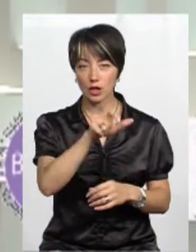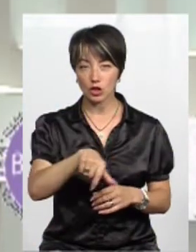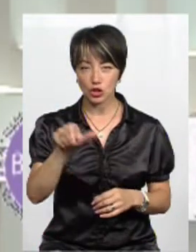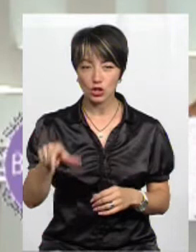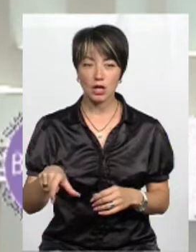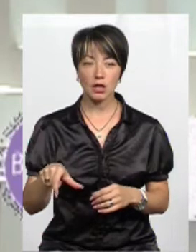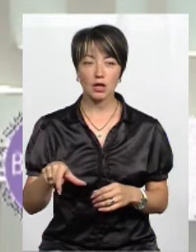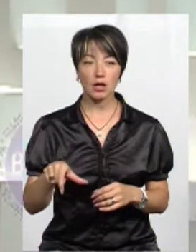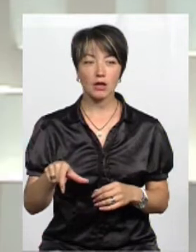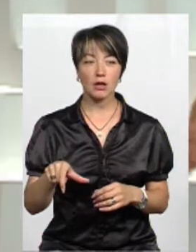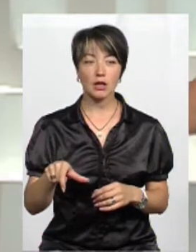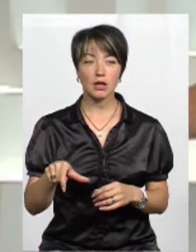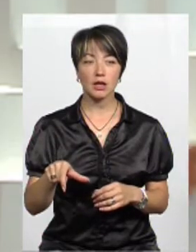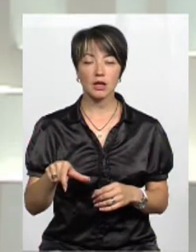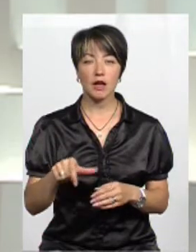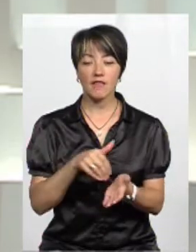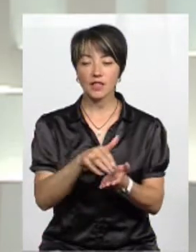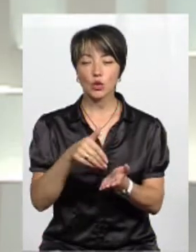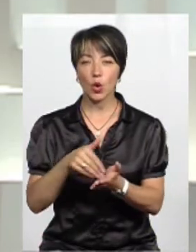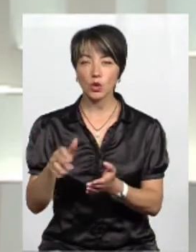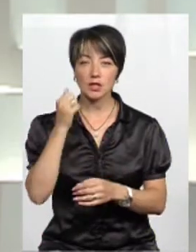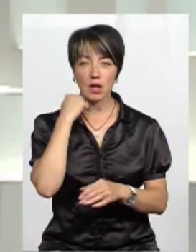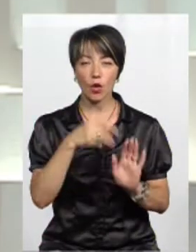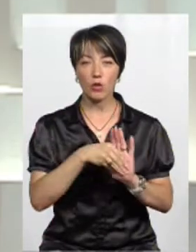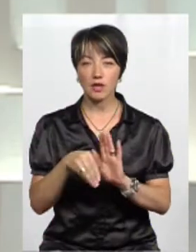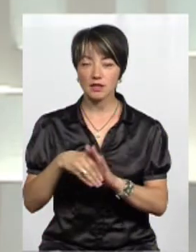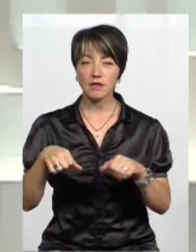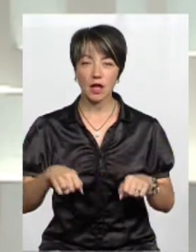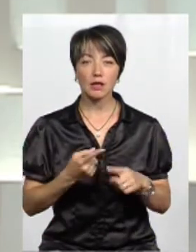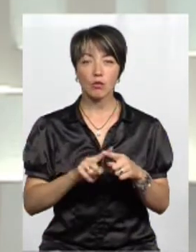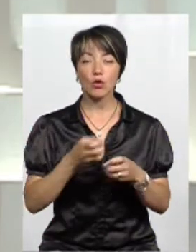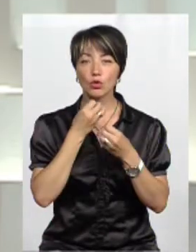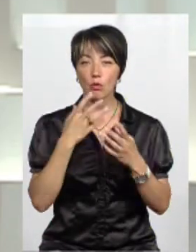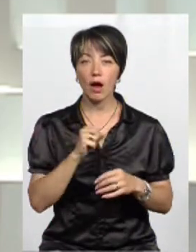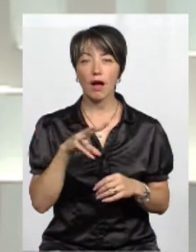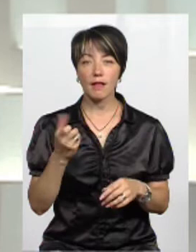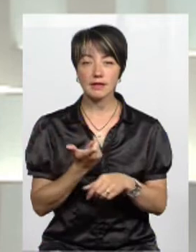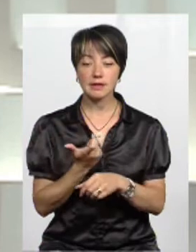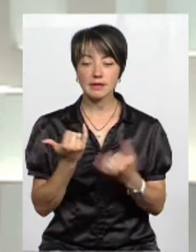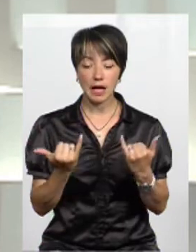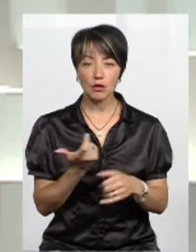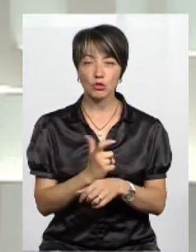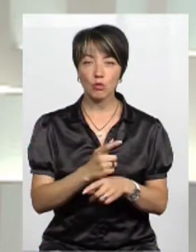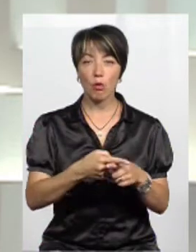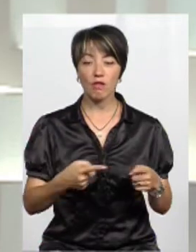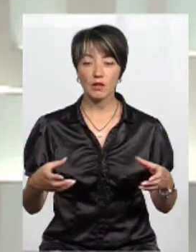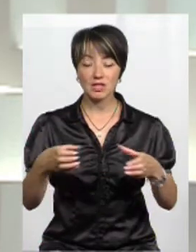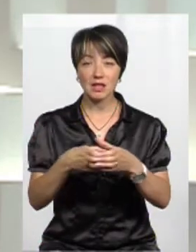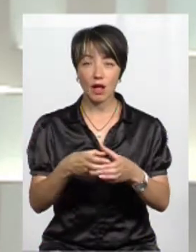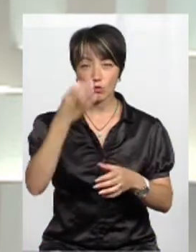там відсторонення старих корупціонерів від влади, то було добре. Але зараз більше половини складу